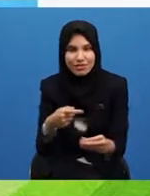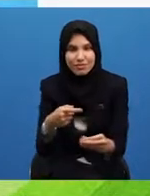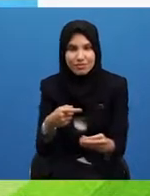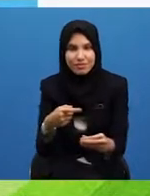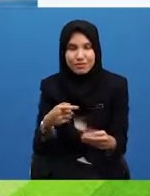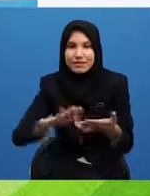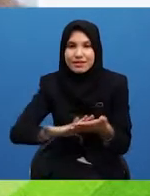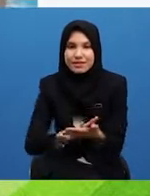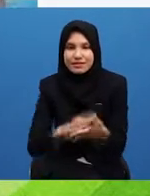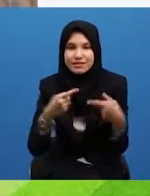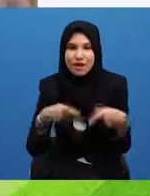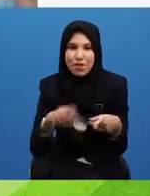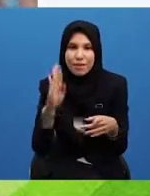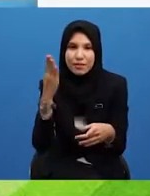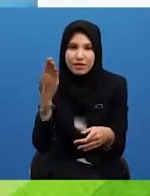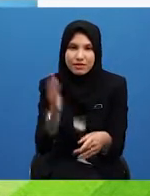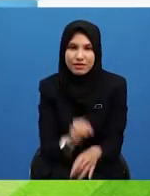jawaban biru